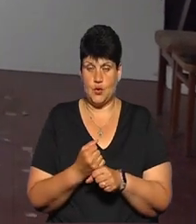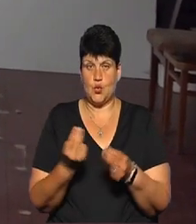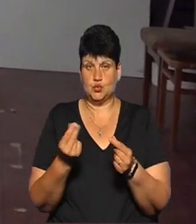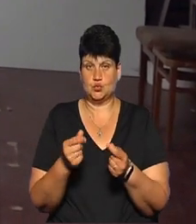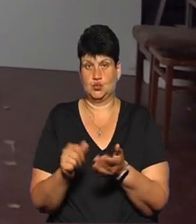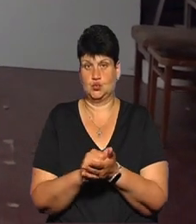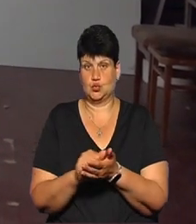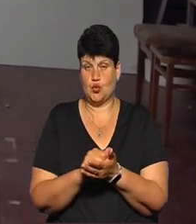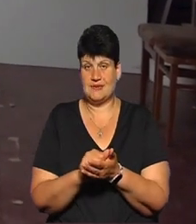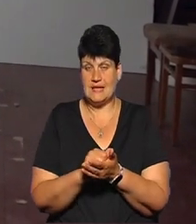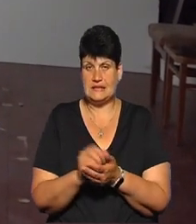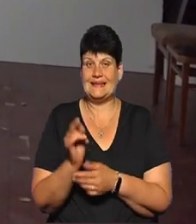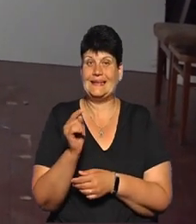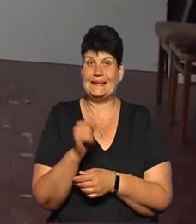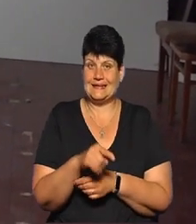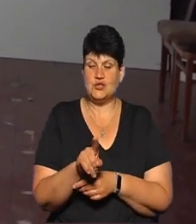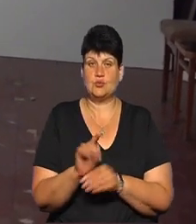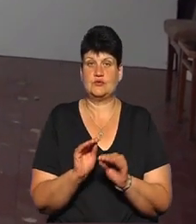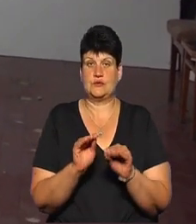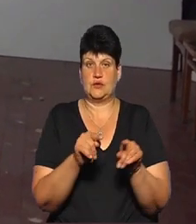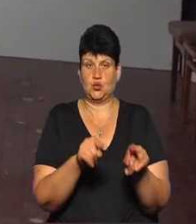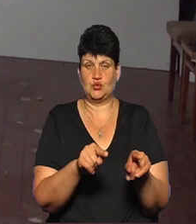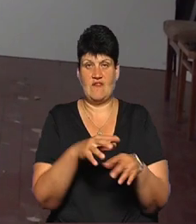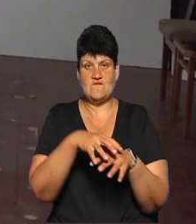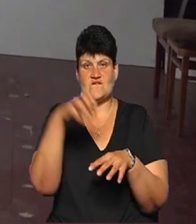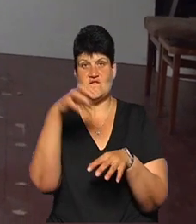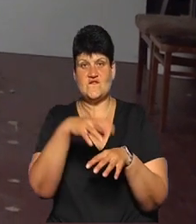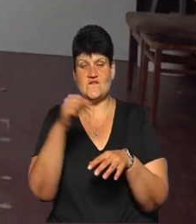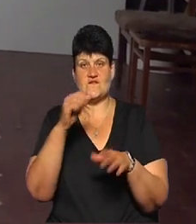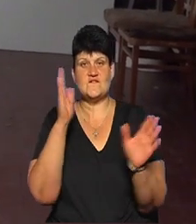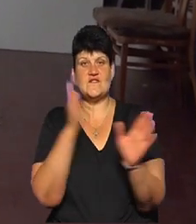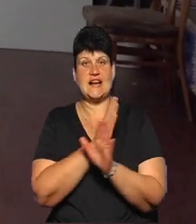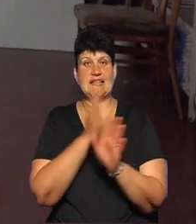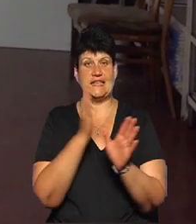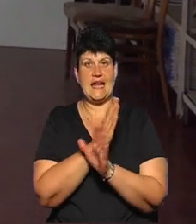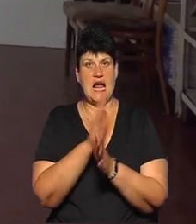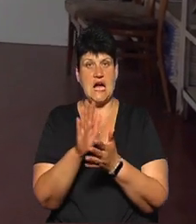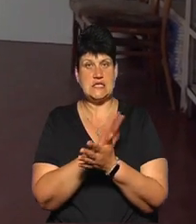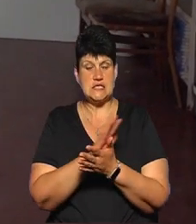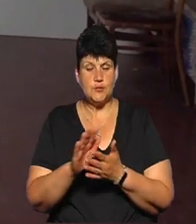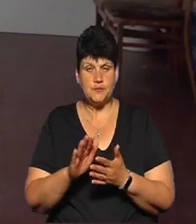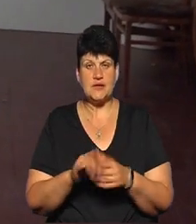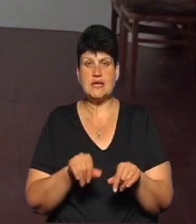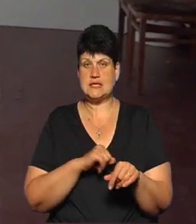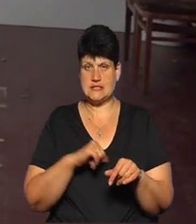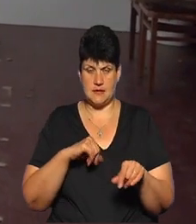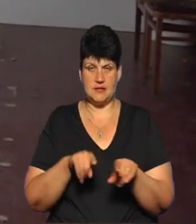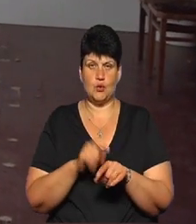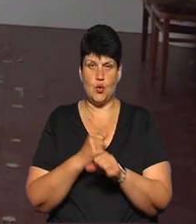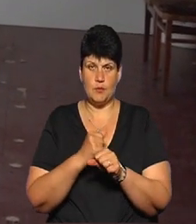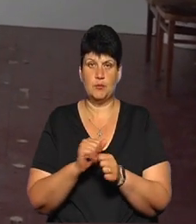документацію на те, щоб встановити тут вентиляцію. Самі теж виготовляємо документи на те,